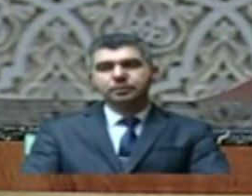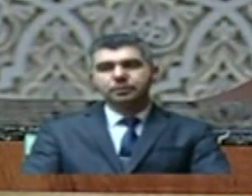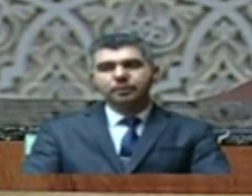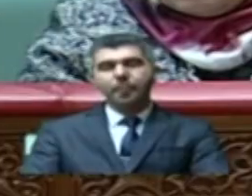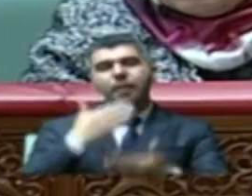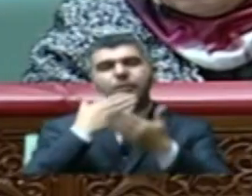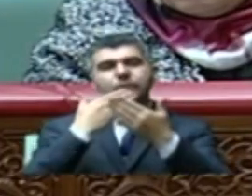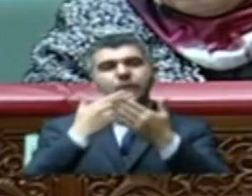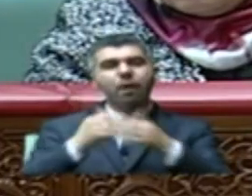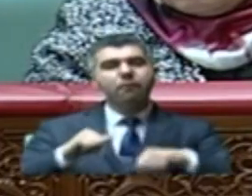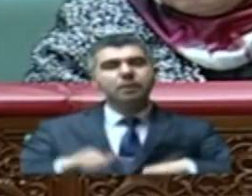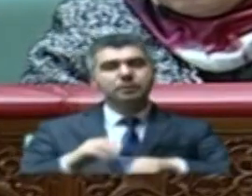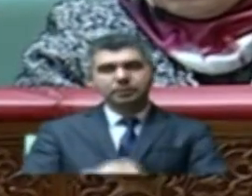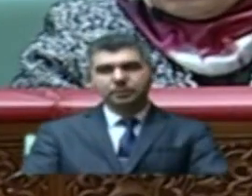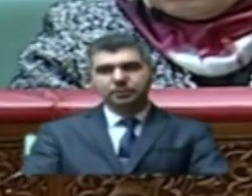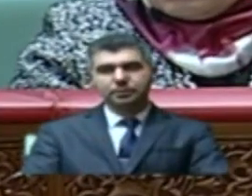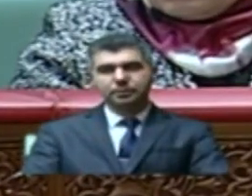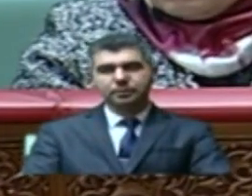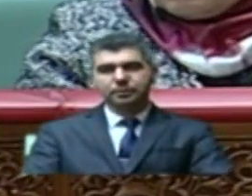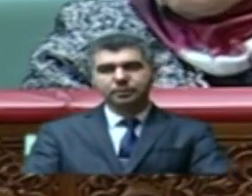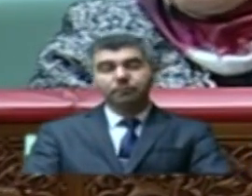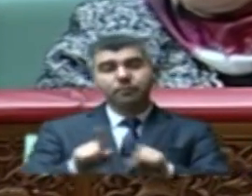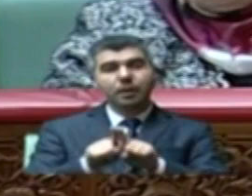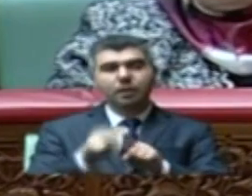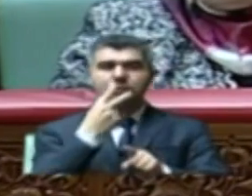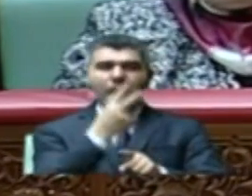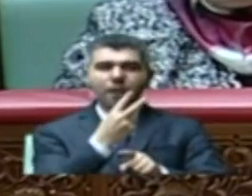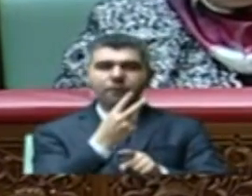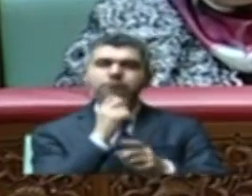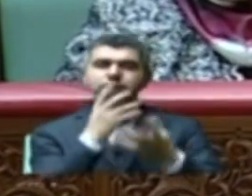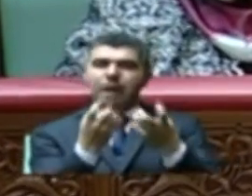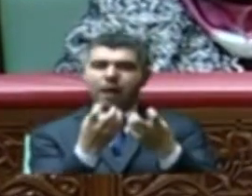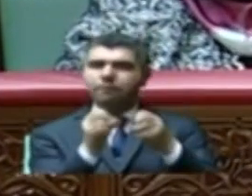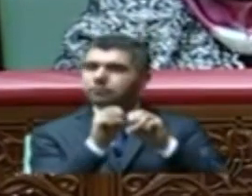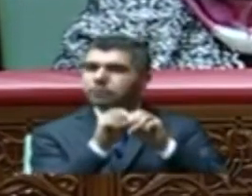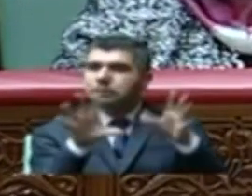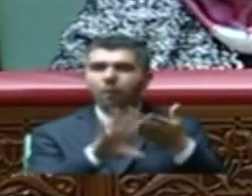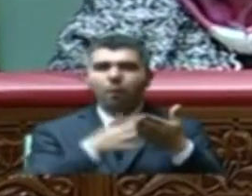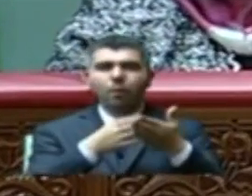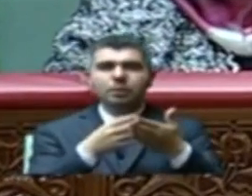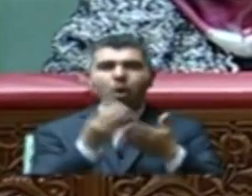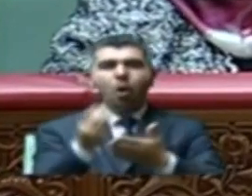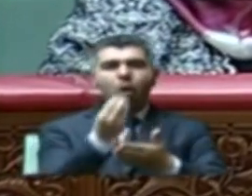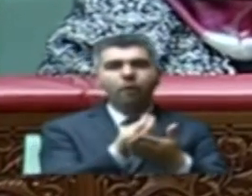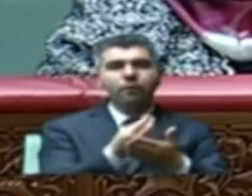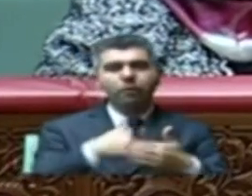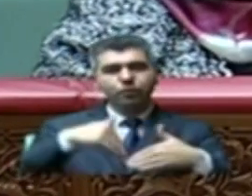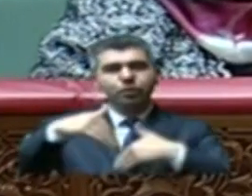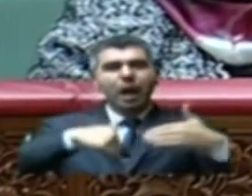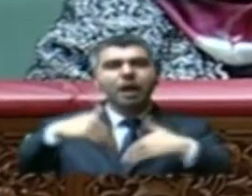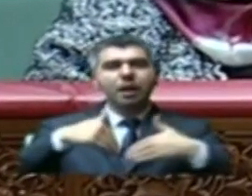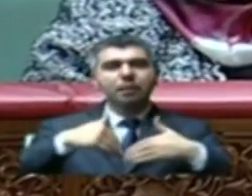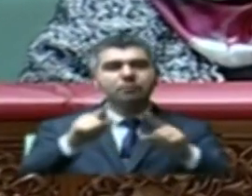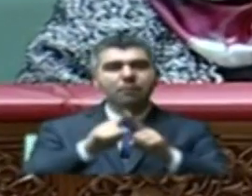شكرا سيدة الوزيرة، إن ظاهرة أطفال الشوارع المشردين معضلة مقلقة